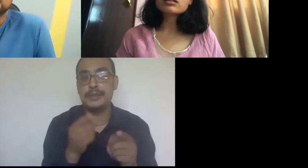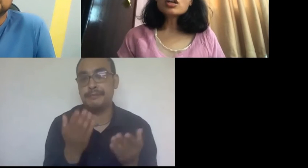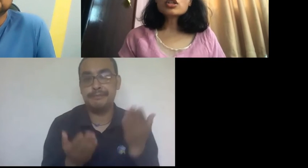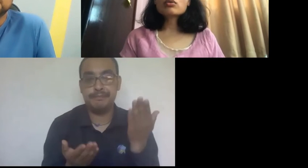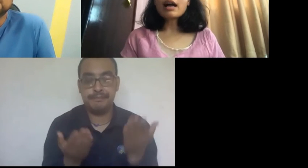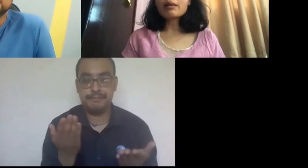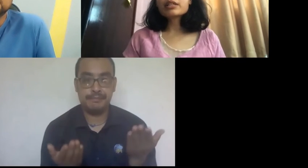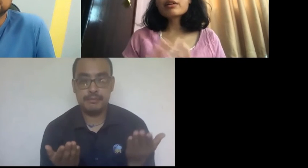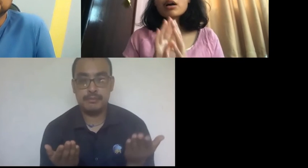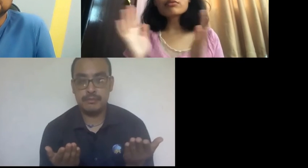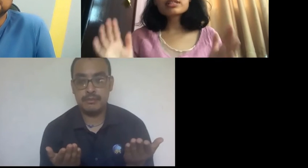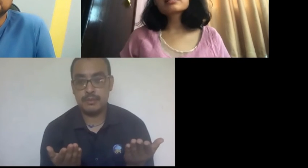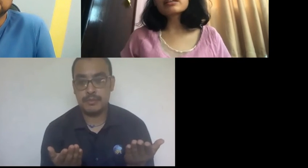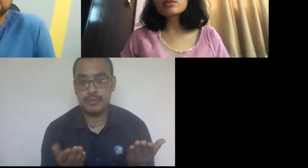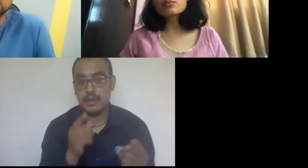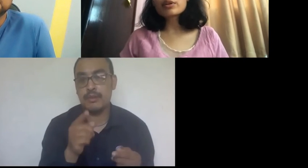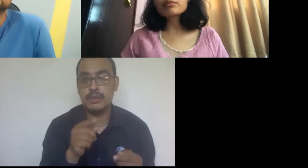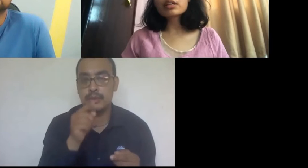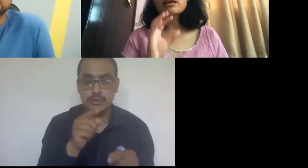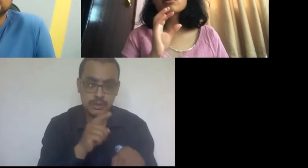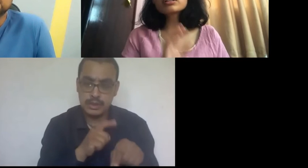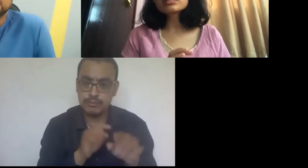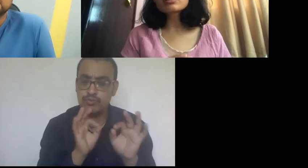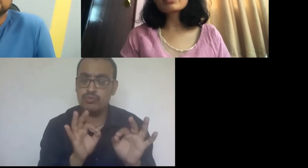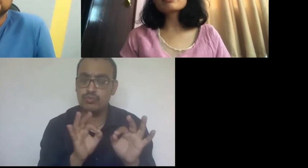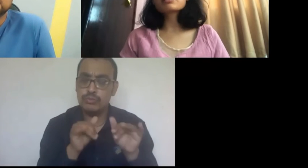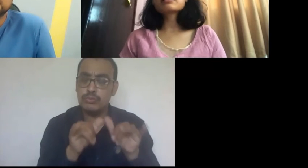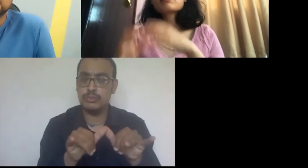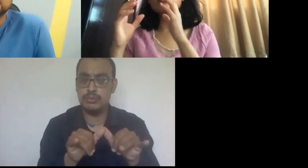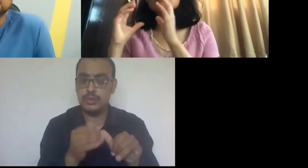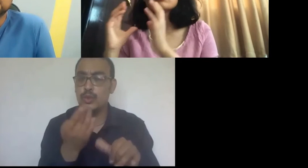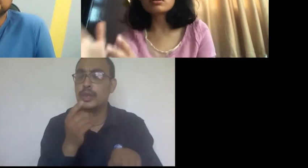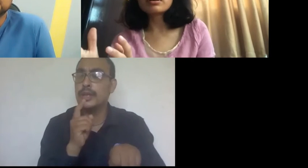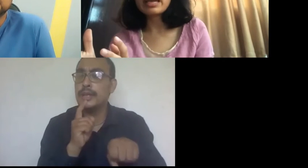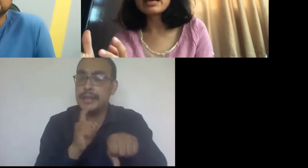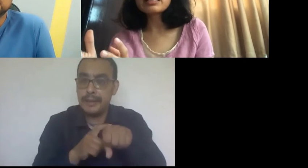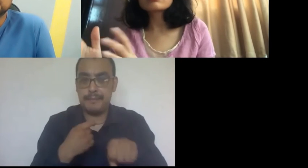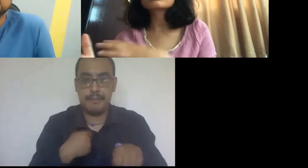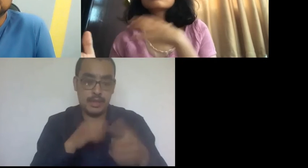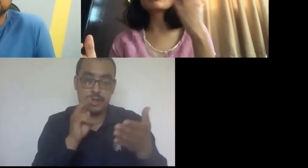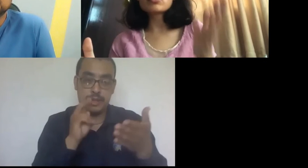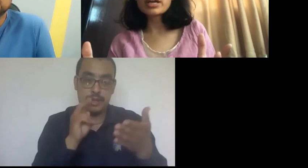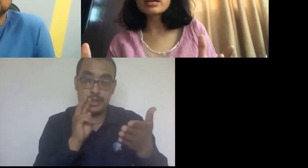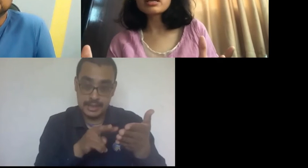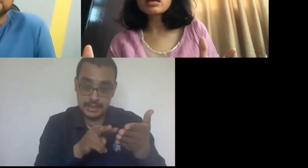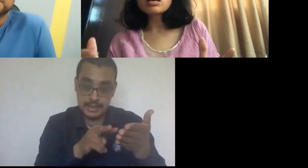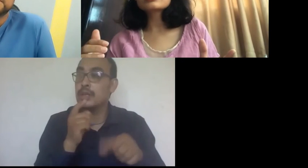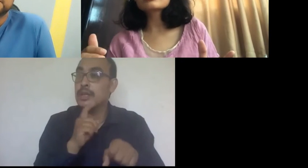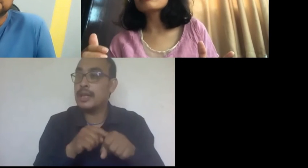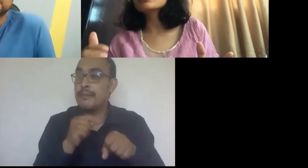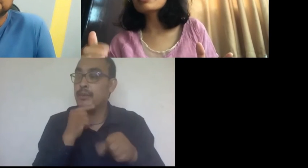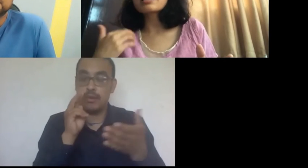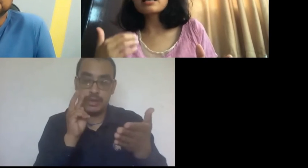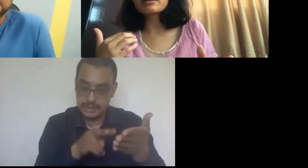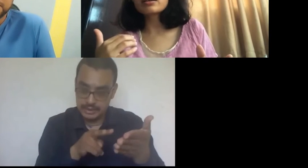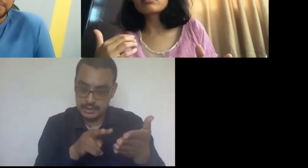होइन। सो हामीले चाहिँ एउटा बााउन्ड्री चाहिँ सेट गर्नुपर्ने हुन्छ कि, कति समयमा चाहिँ म हेर्ने, कति समयमा नहेर्ने। अनि